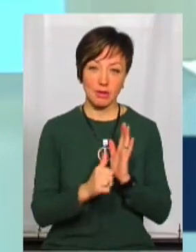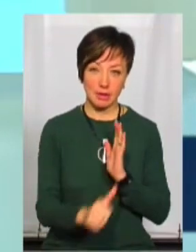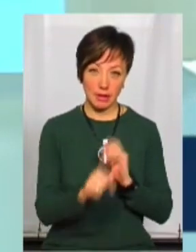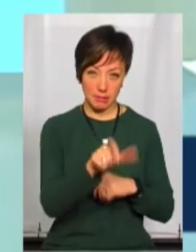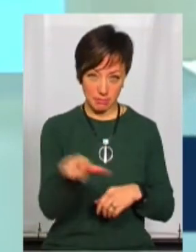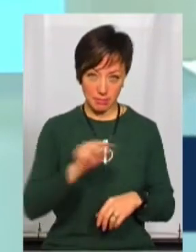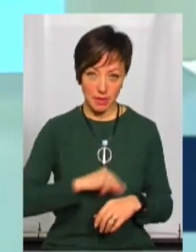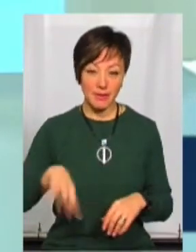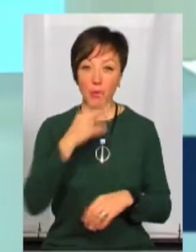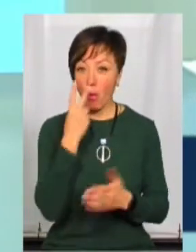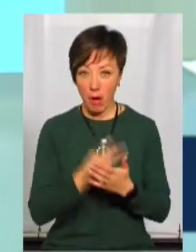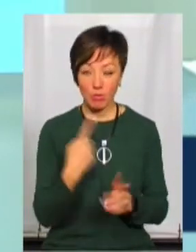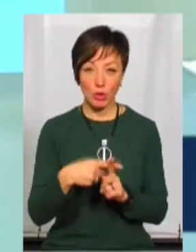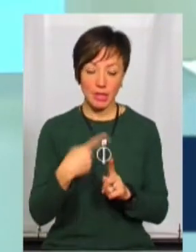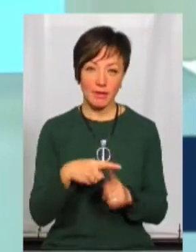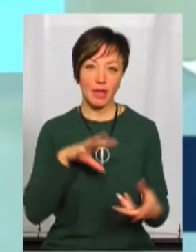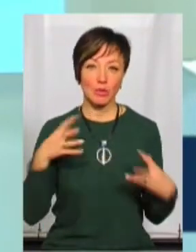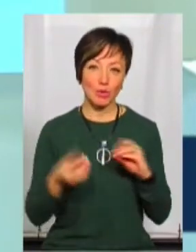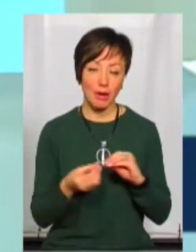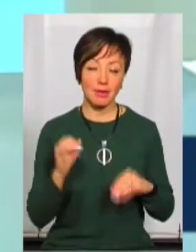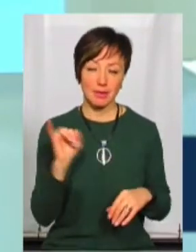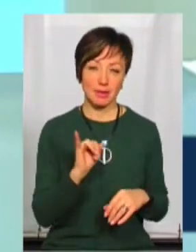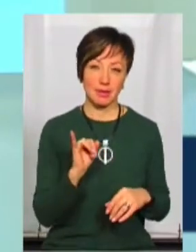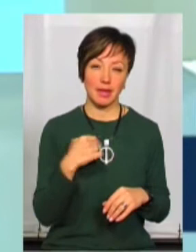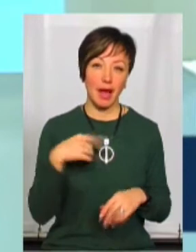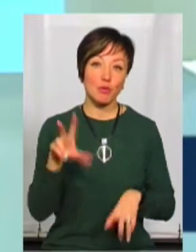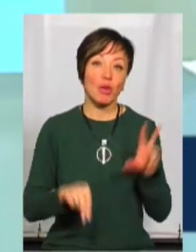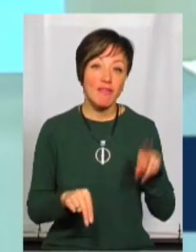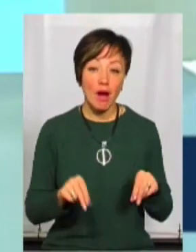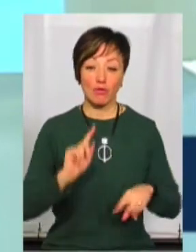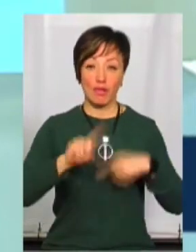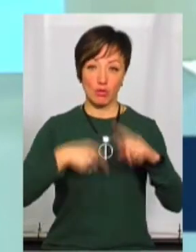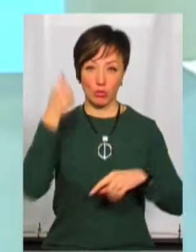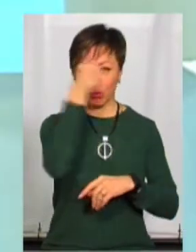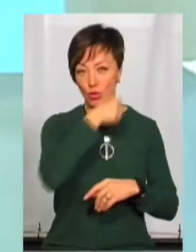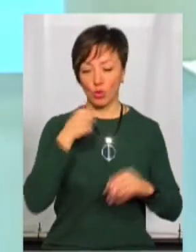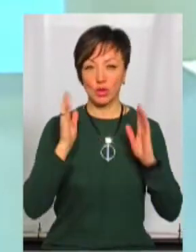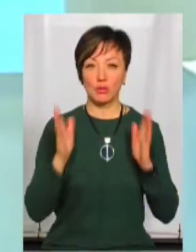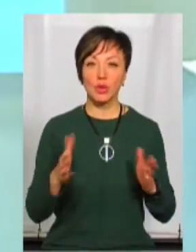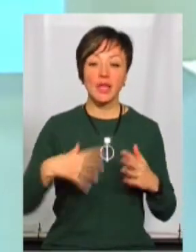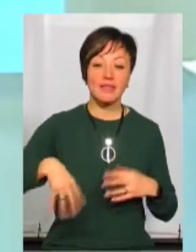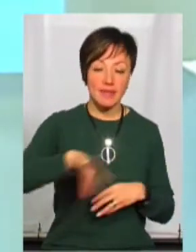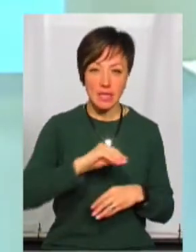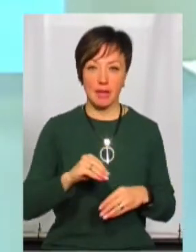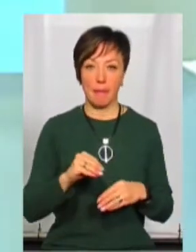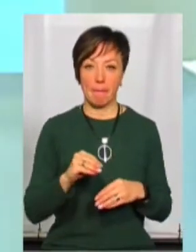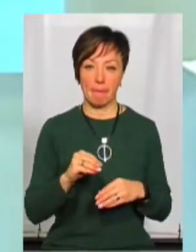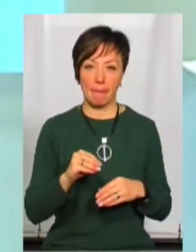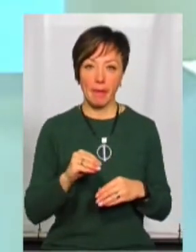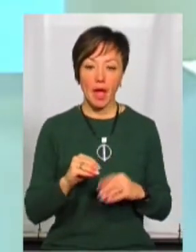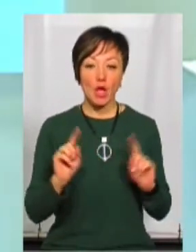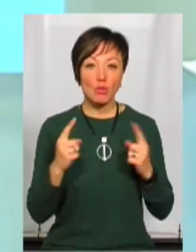60, всі побачать позитивний результат, і я сподіваюся, що в наступному році будуть всі без виключення, тому